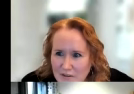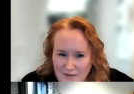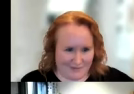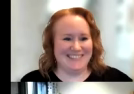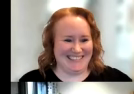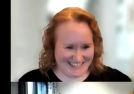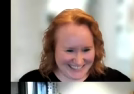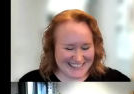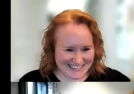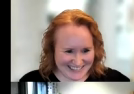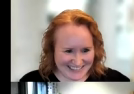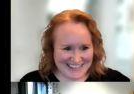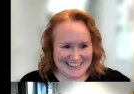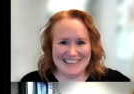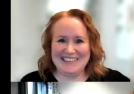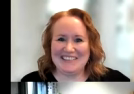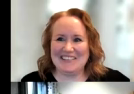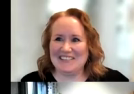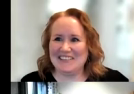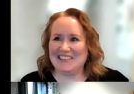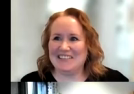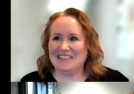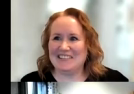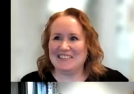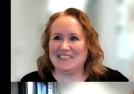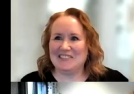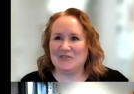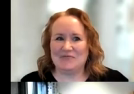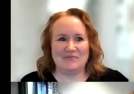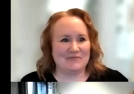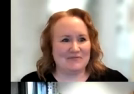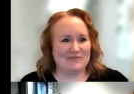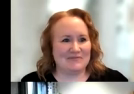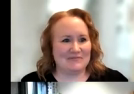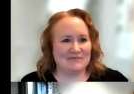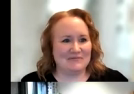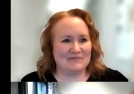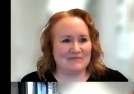øyeblikk. Et øyeblikk, så skal vi ha alt helt riktig.